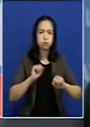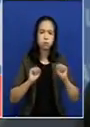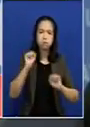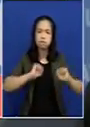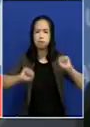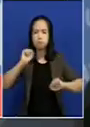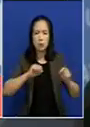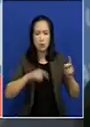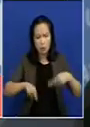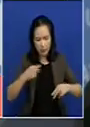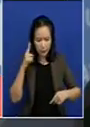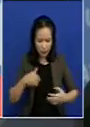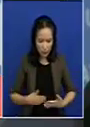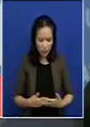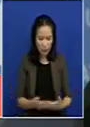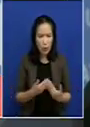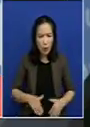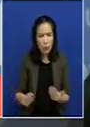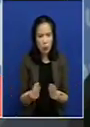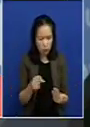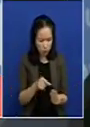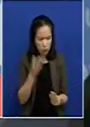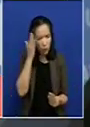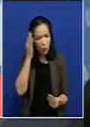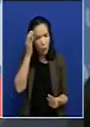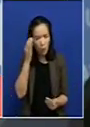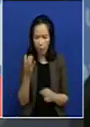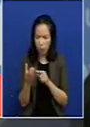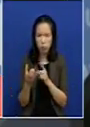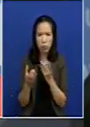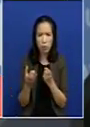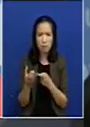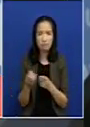ฟในการดูแลหญิงมีครรภ์และทารกแรกเกิดซึ่งเป็นกลุ่มเสี่ยงค่ะ